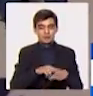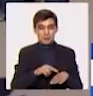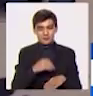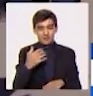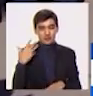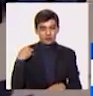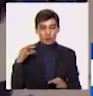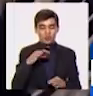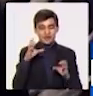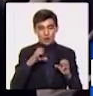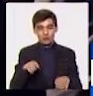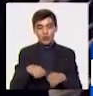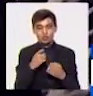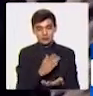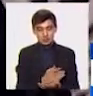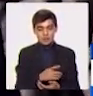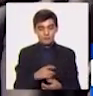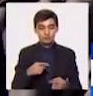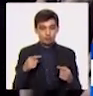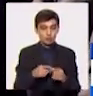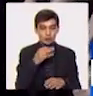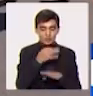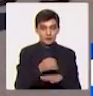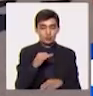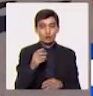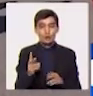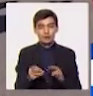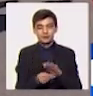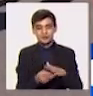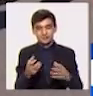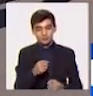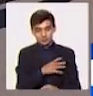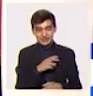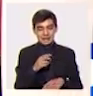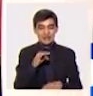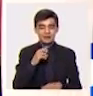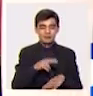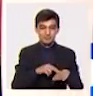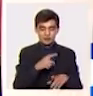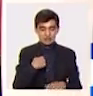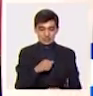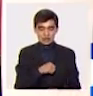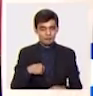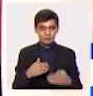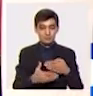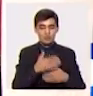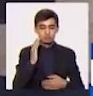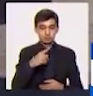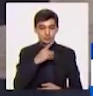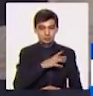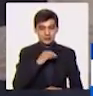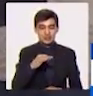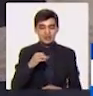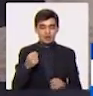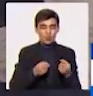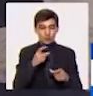егер заң бұзу дерегі болса, нақты айтыңыздар деді. Пара алғыш, заңсыз қудалаушы инспекторларды өзім жазалаймын деп сендірді. Оның айтуынша, жүргізушілердің